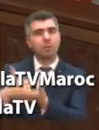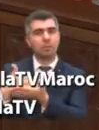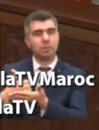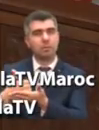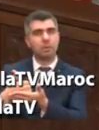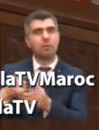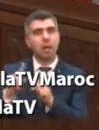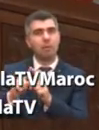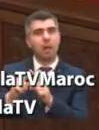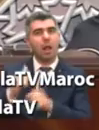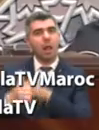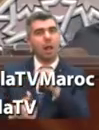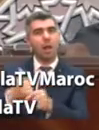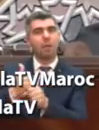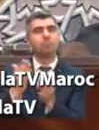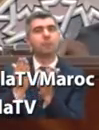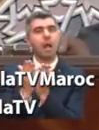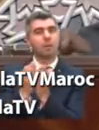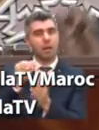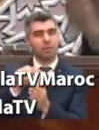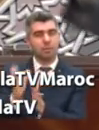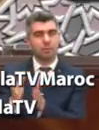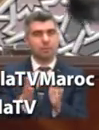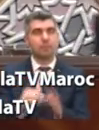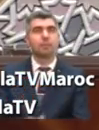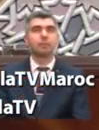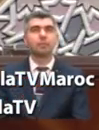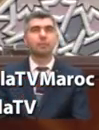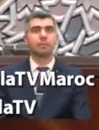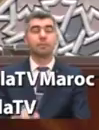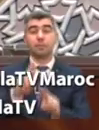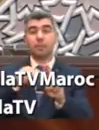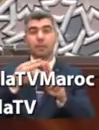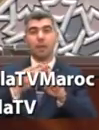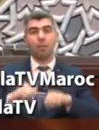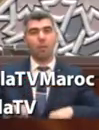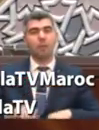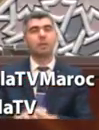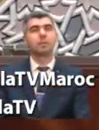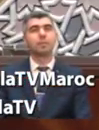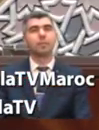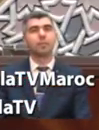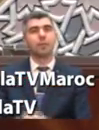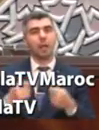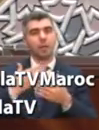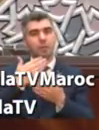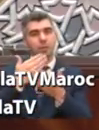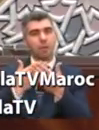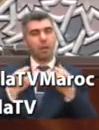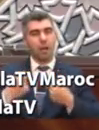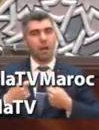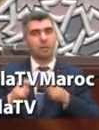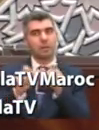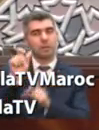الموسم الدراسي الحالي؟ جواب سيد الوزير. شكرا سيد الرئيس. سيدة والسادة النواب